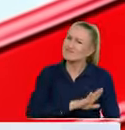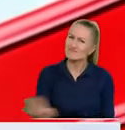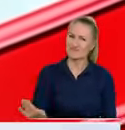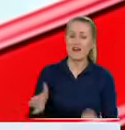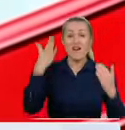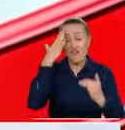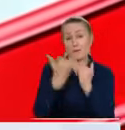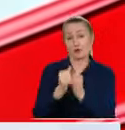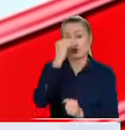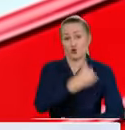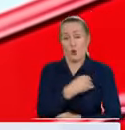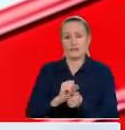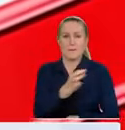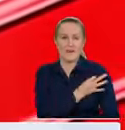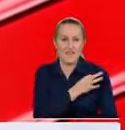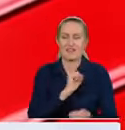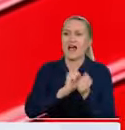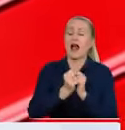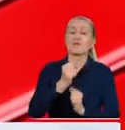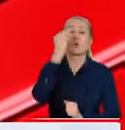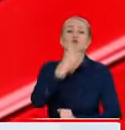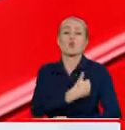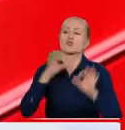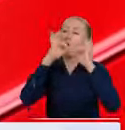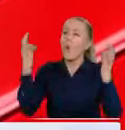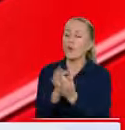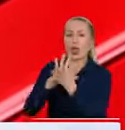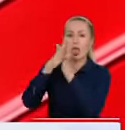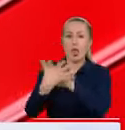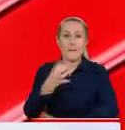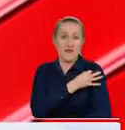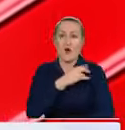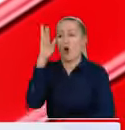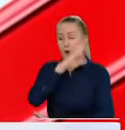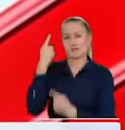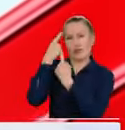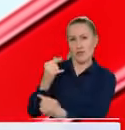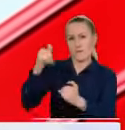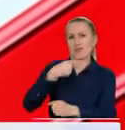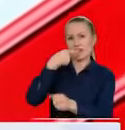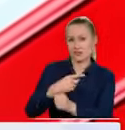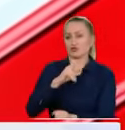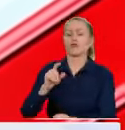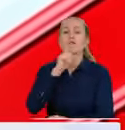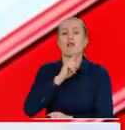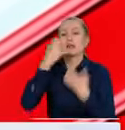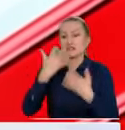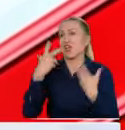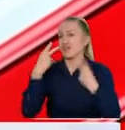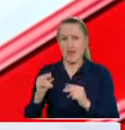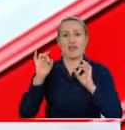szkoły prywatne albo prywatyzuje się szkolnictwo, rodzice mogą zdecydować o religii w szkołach. Ale niechże tam będzie ksiądz, a